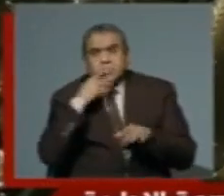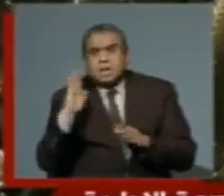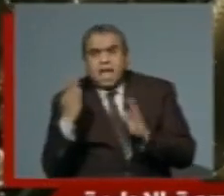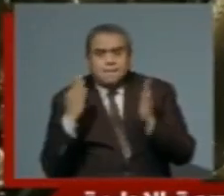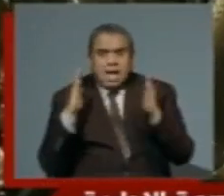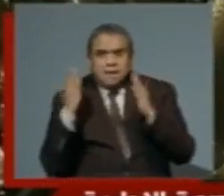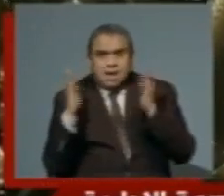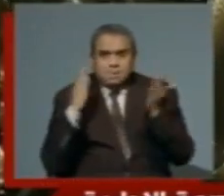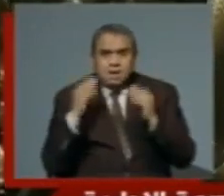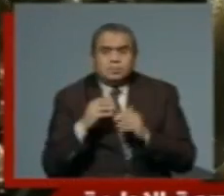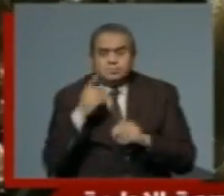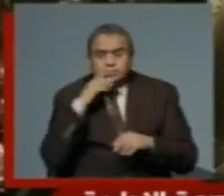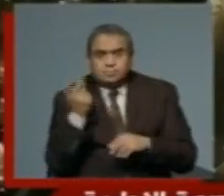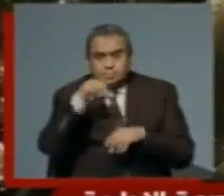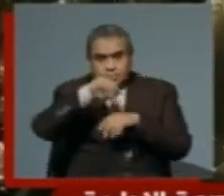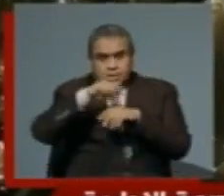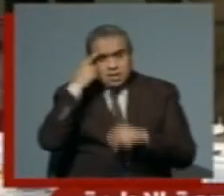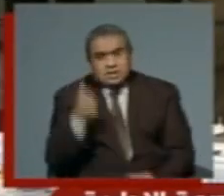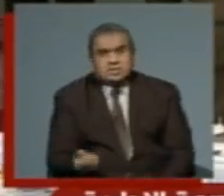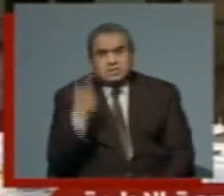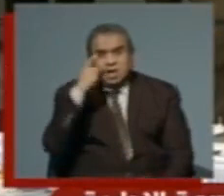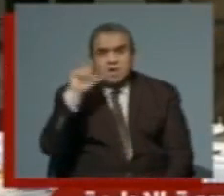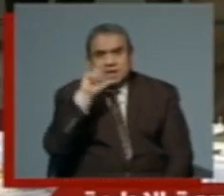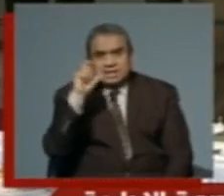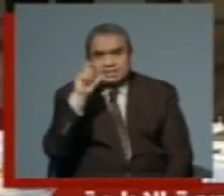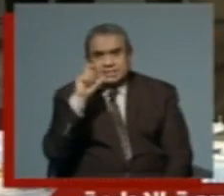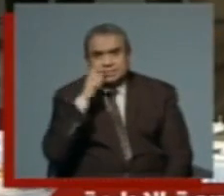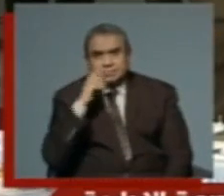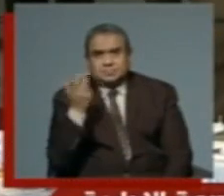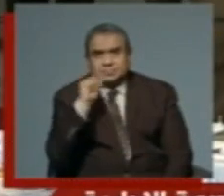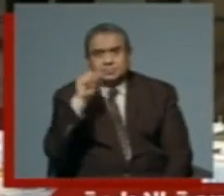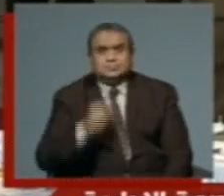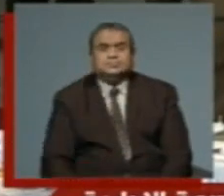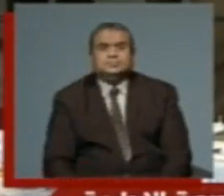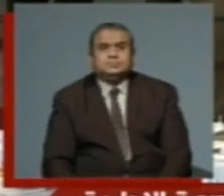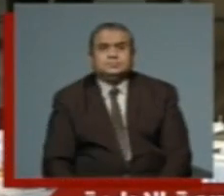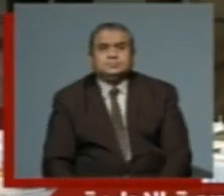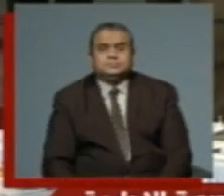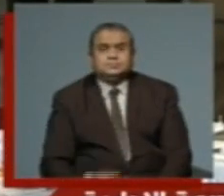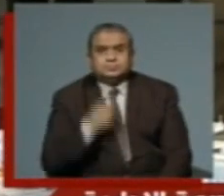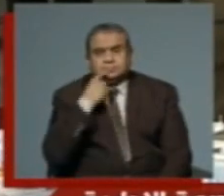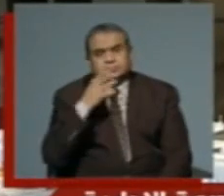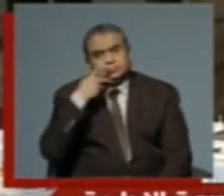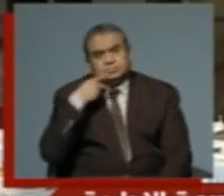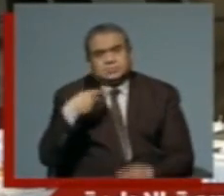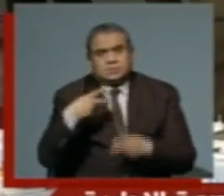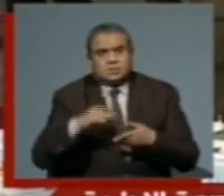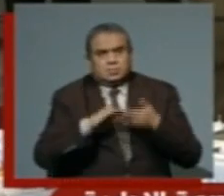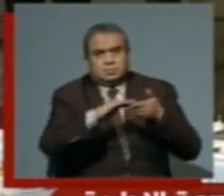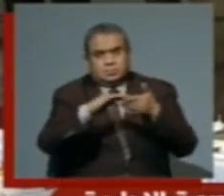خاصه بالمركز الثقافي الاسلامي على بتفتح في الخدمات وفي